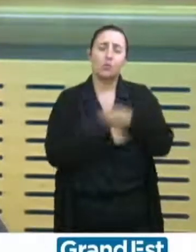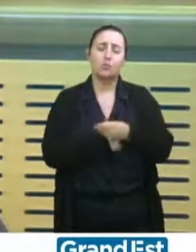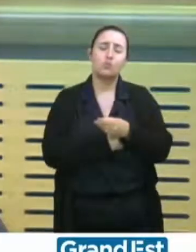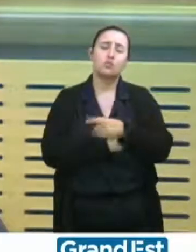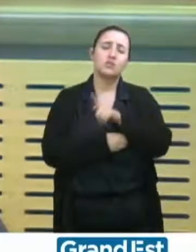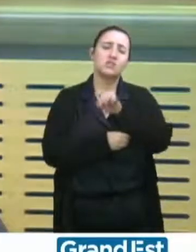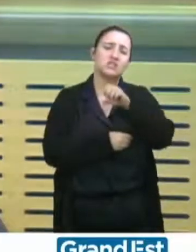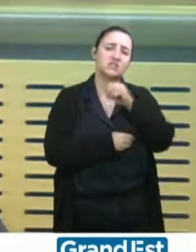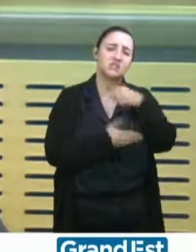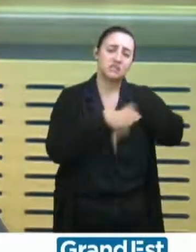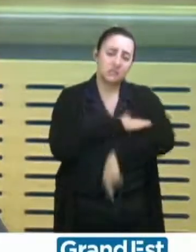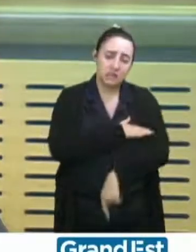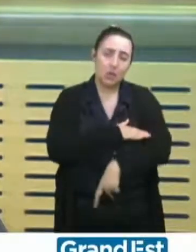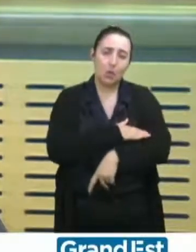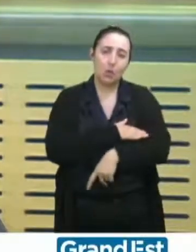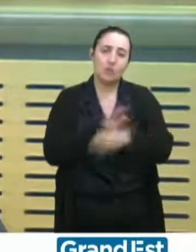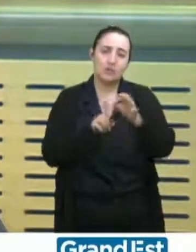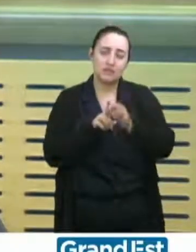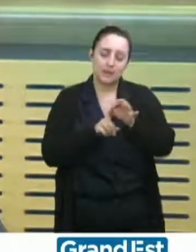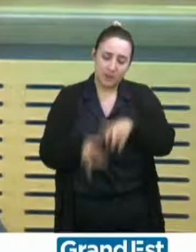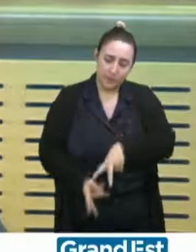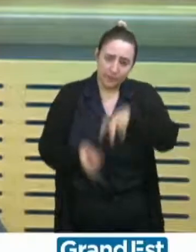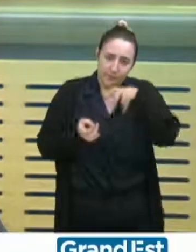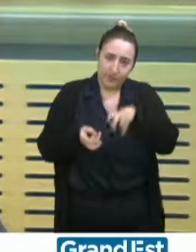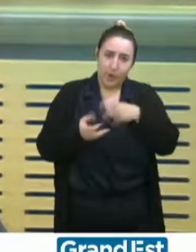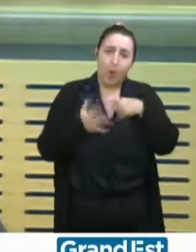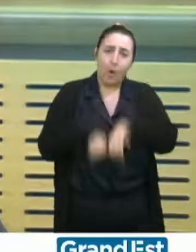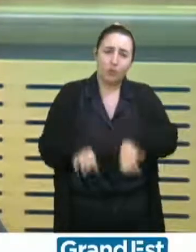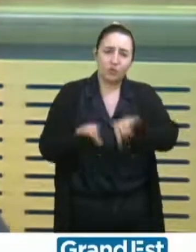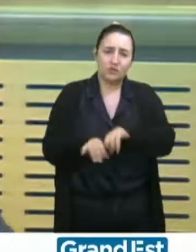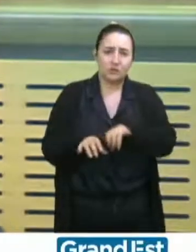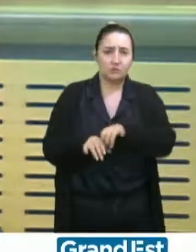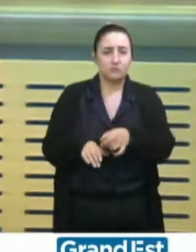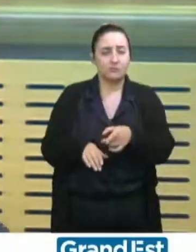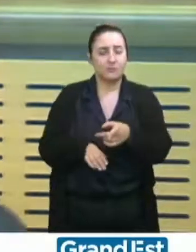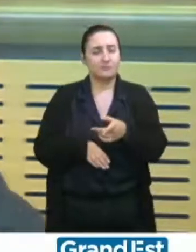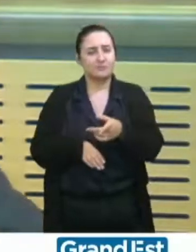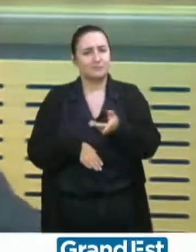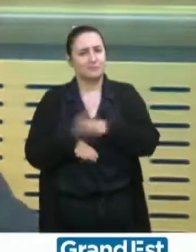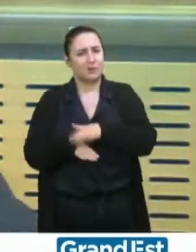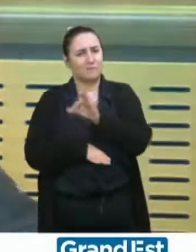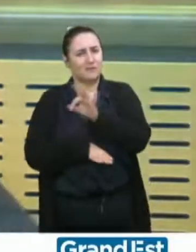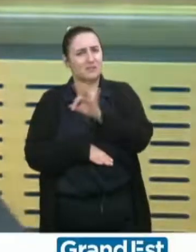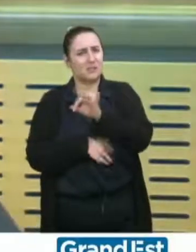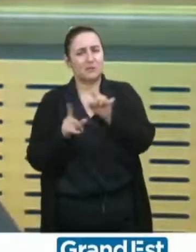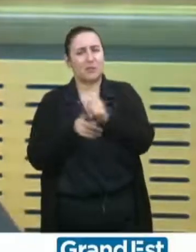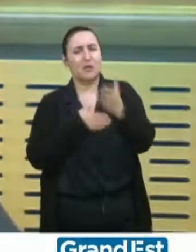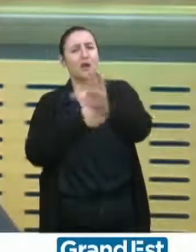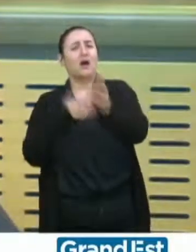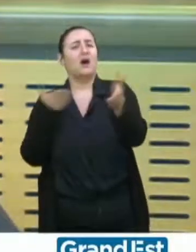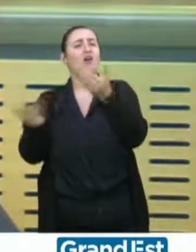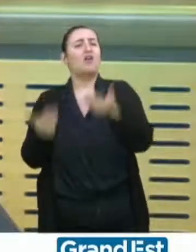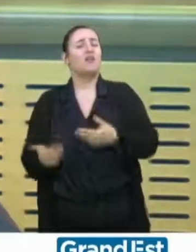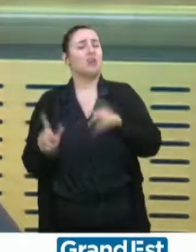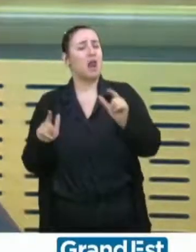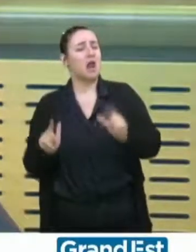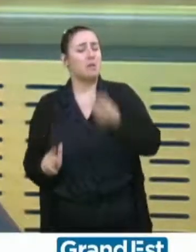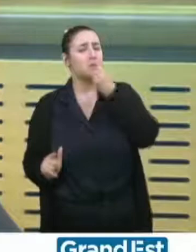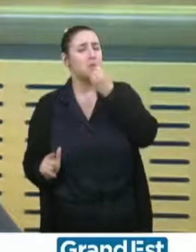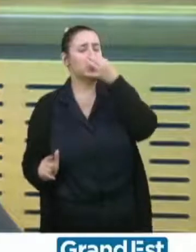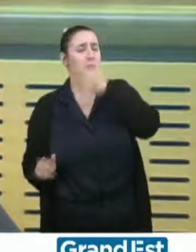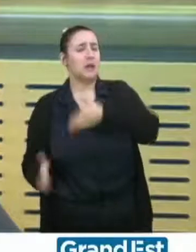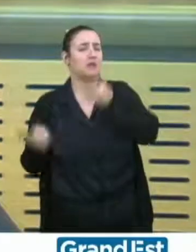nucléaire non pas en production mais avec fessenheim comme vitrine du démantèlement comment se satisfaire du